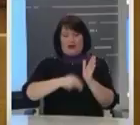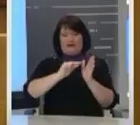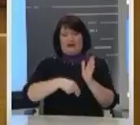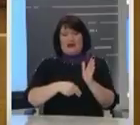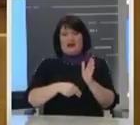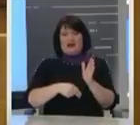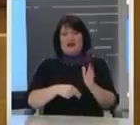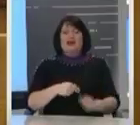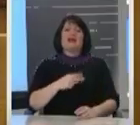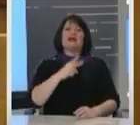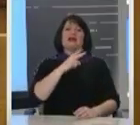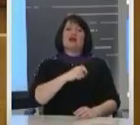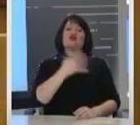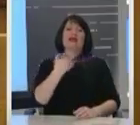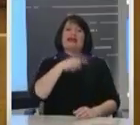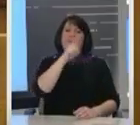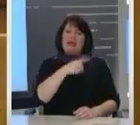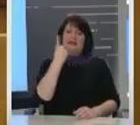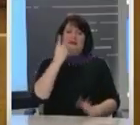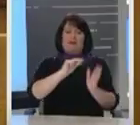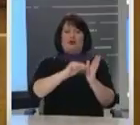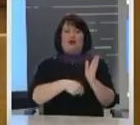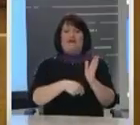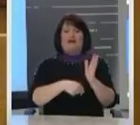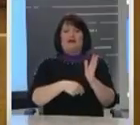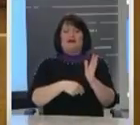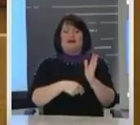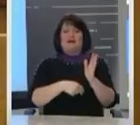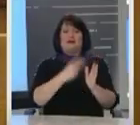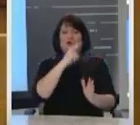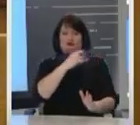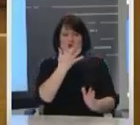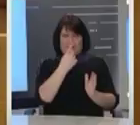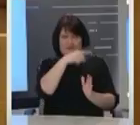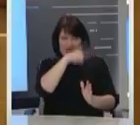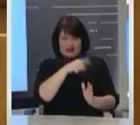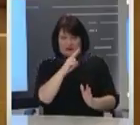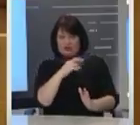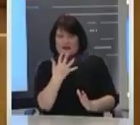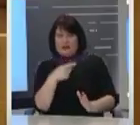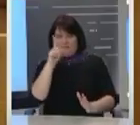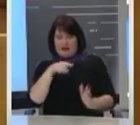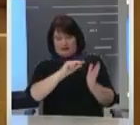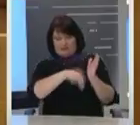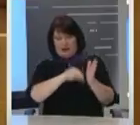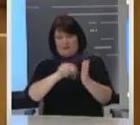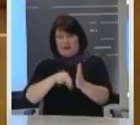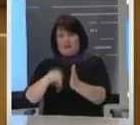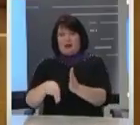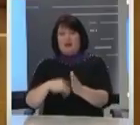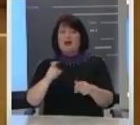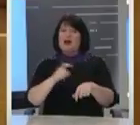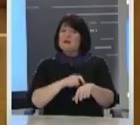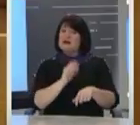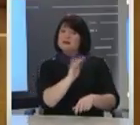κάθε 25 μέρες. Μία υπογραφή κάθε 25 μέρες. Μήπως θα πρέπει κάποια στιγμή,